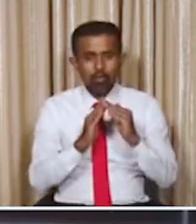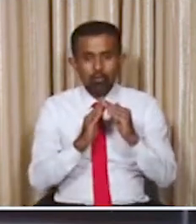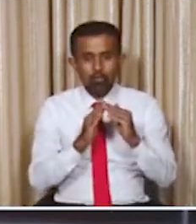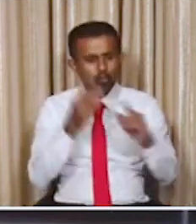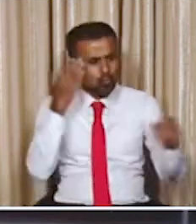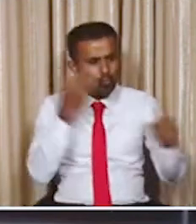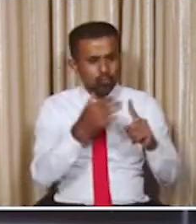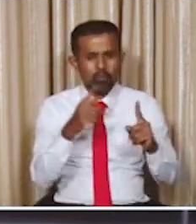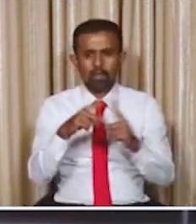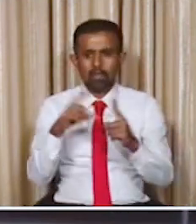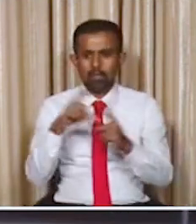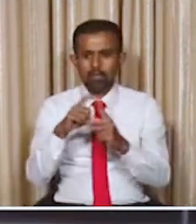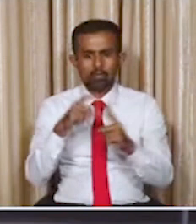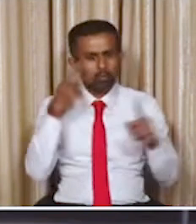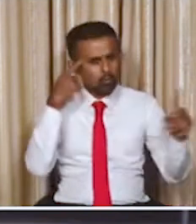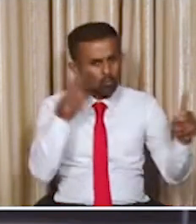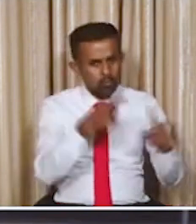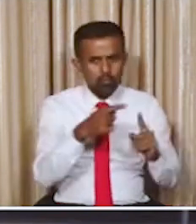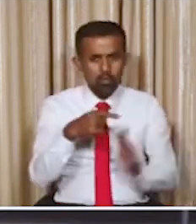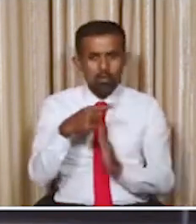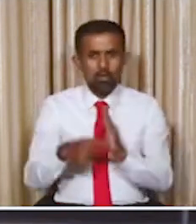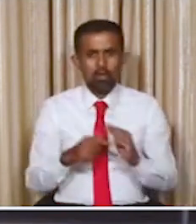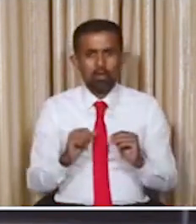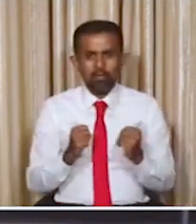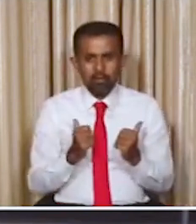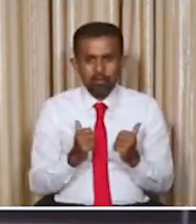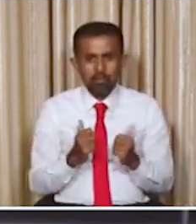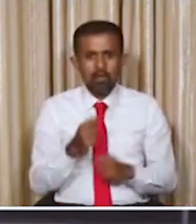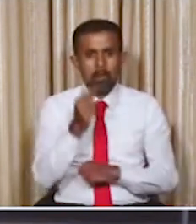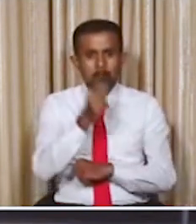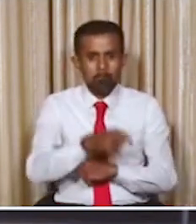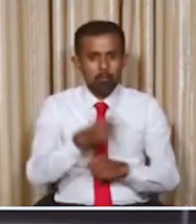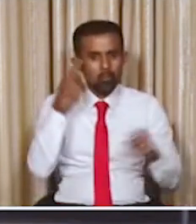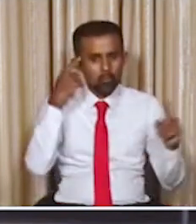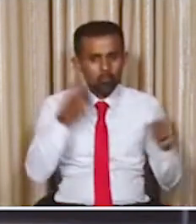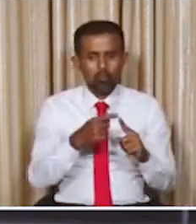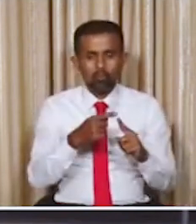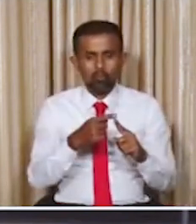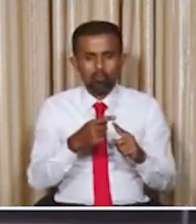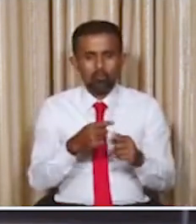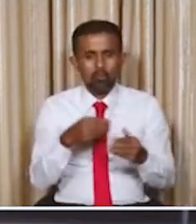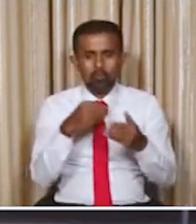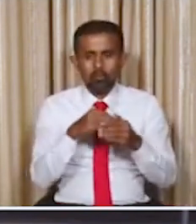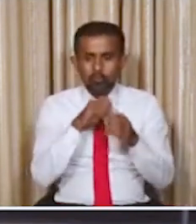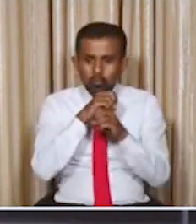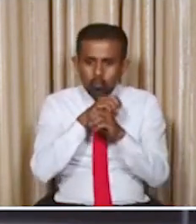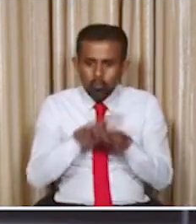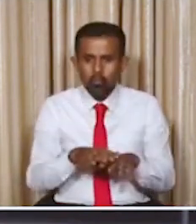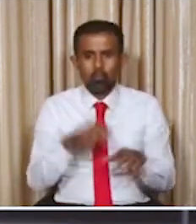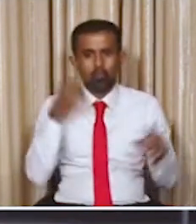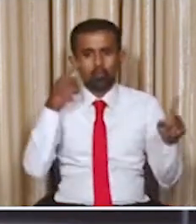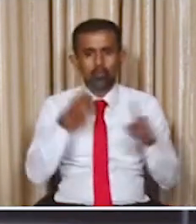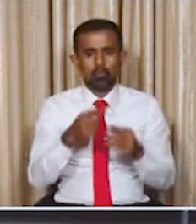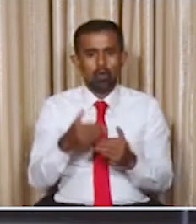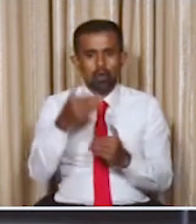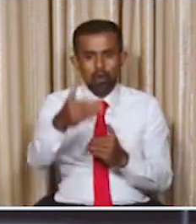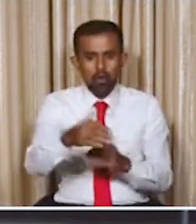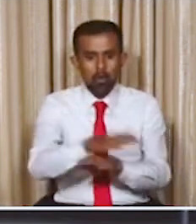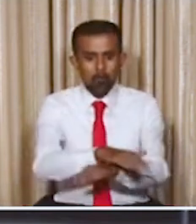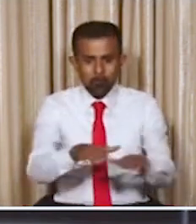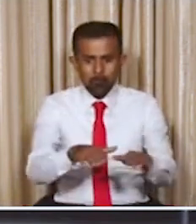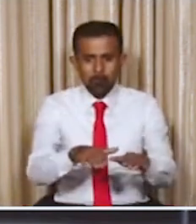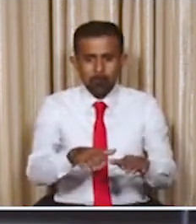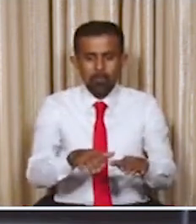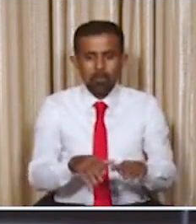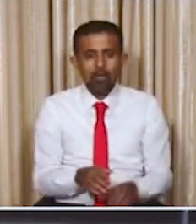ගැන, අධ්‍යාපනය ගැන, මේ රටේ ජීවත් වෙන්න ඕන ක්‍රමය ගැන, මේ හැදියාව ගැන, මේ අනාගත පරපුරට